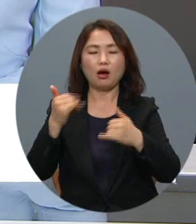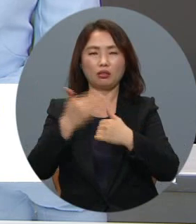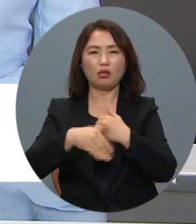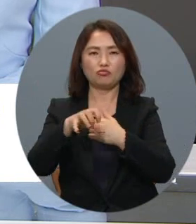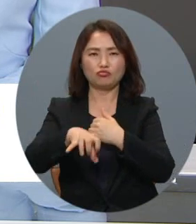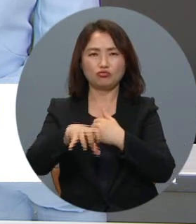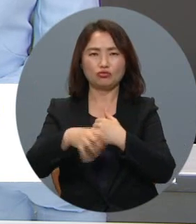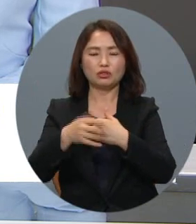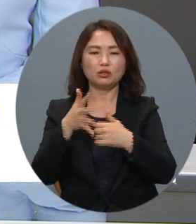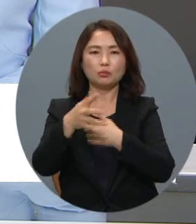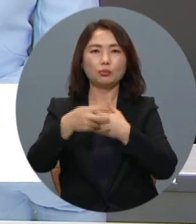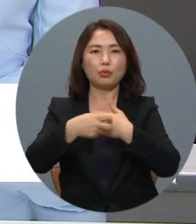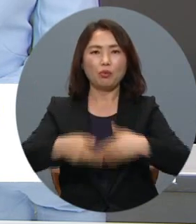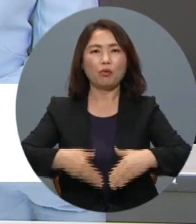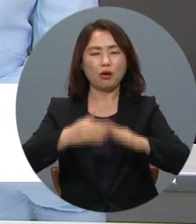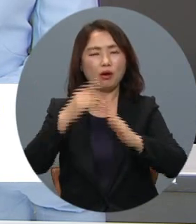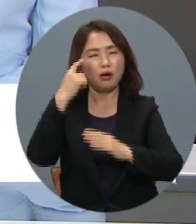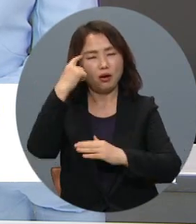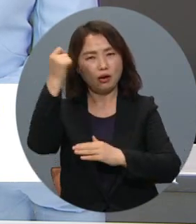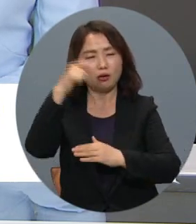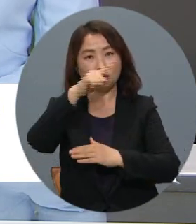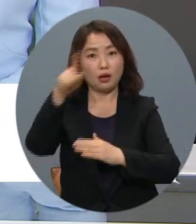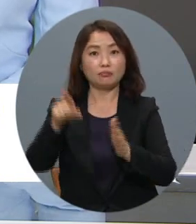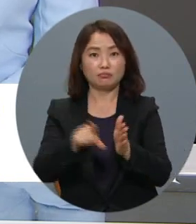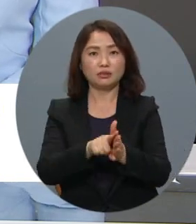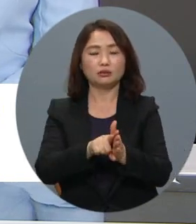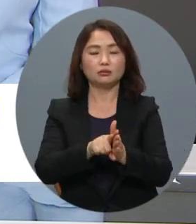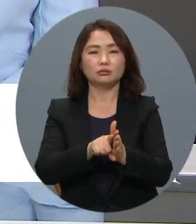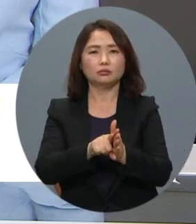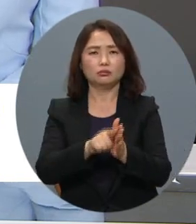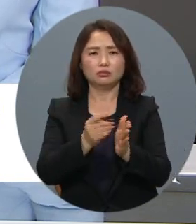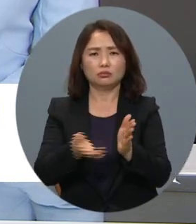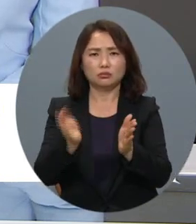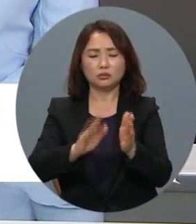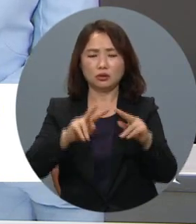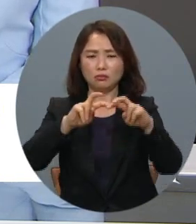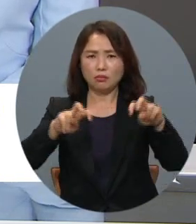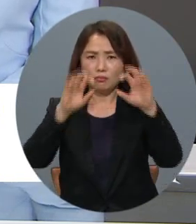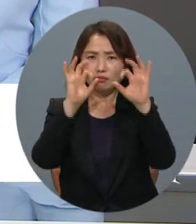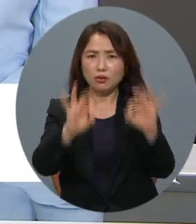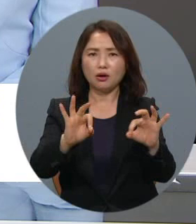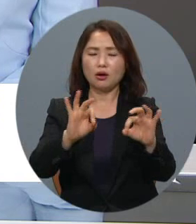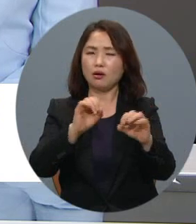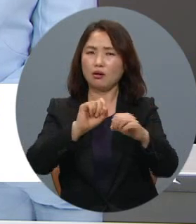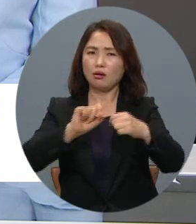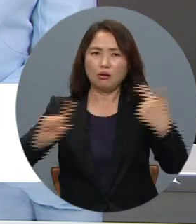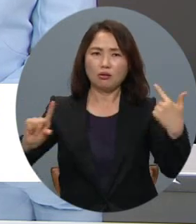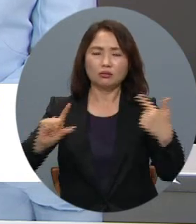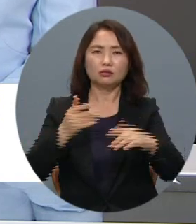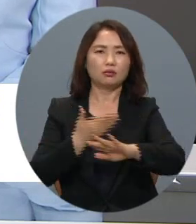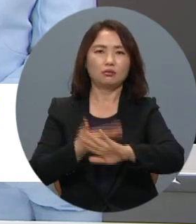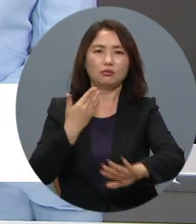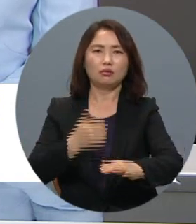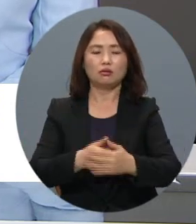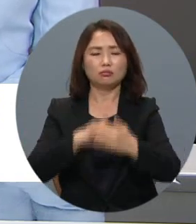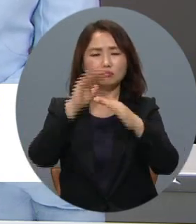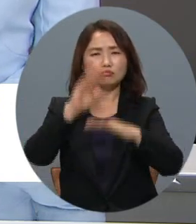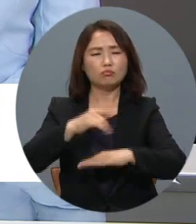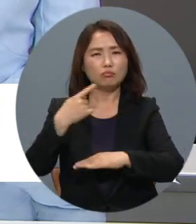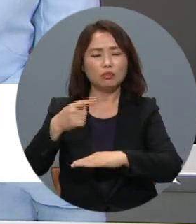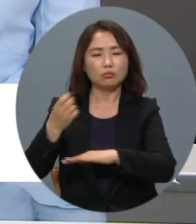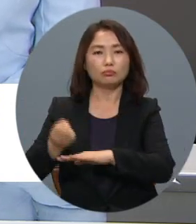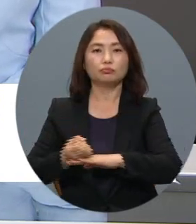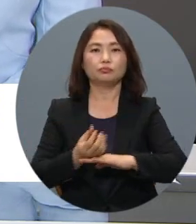대구에도 감염병 전문 병원이 들어선다고 철석같이 믿었는데요. 그런데 알고 보니 사실과 달랐습니다. 어찌된